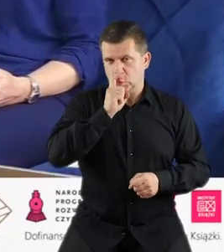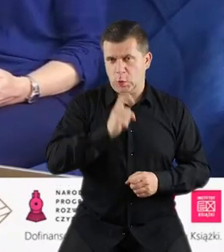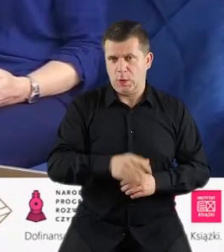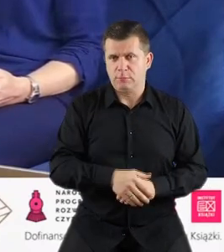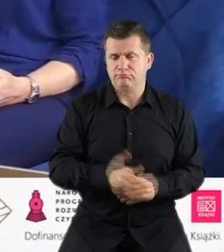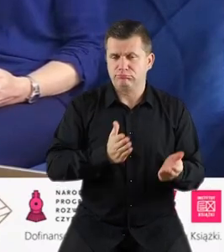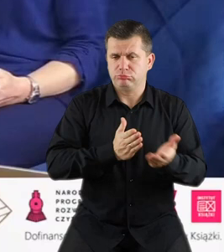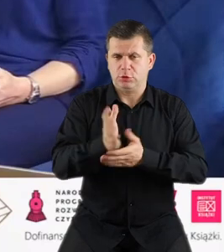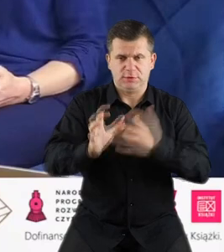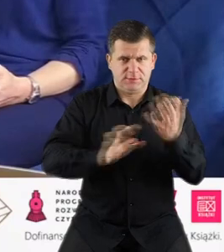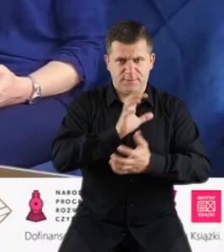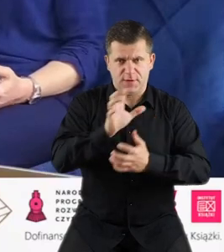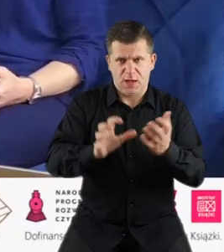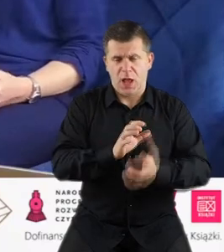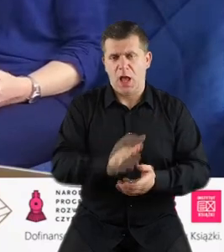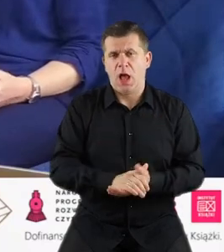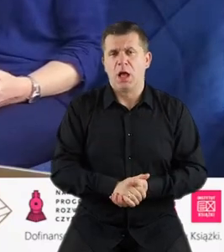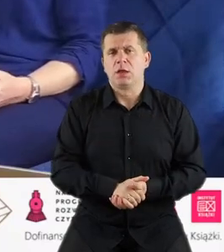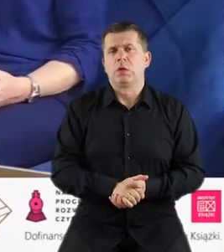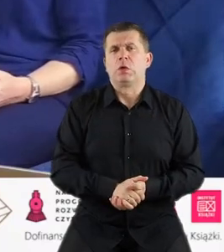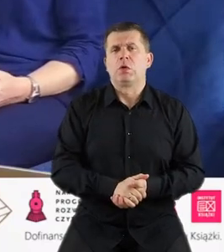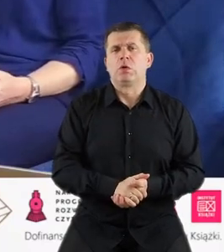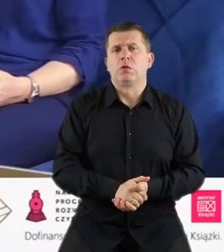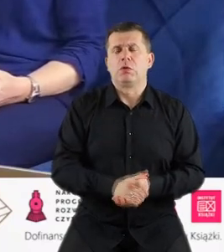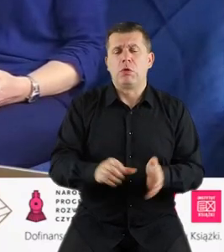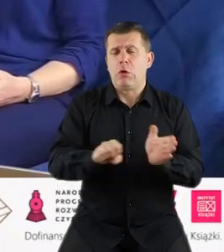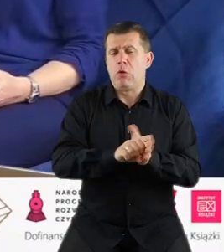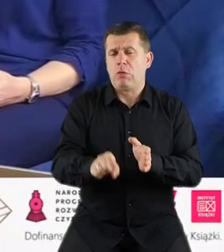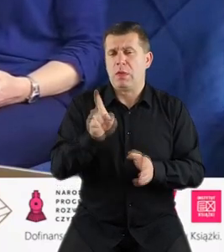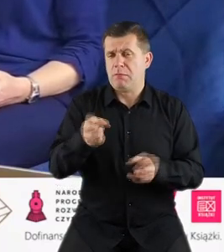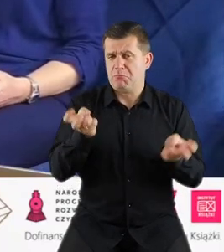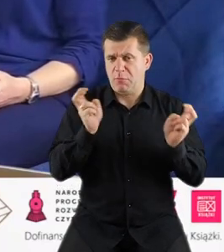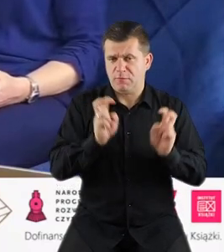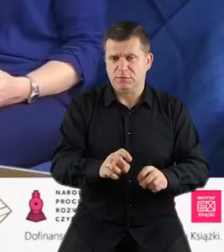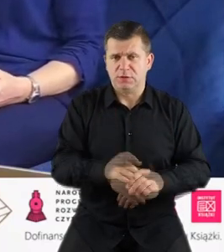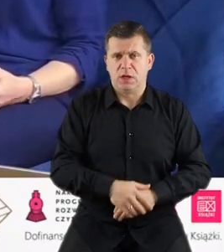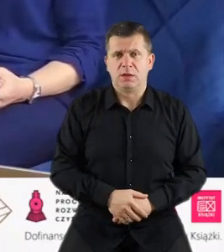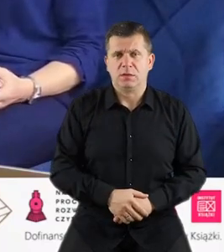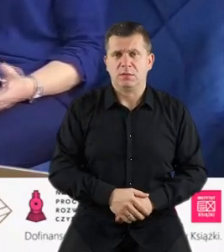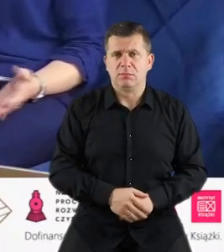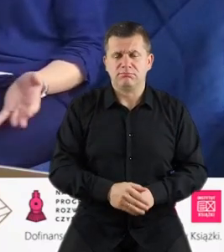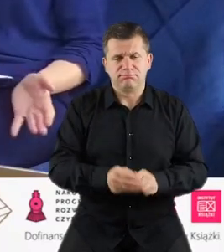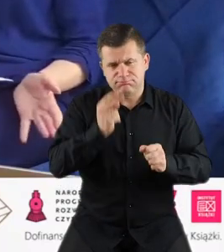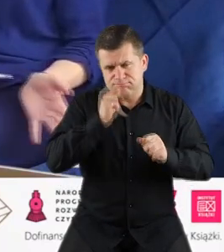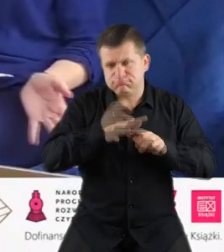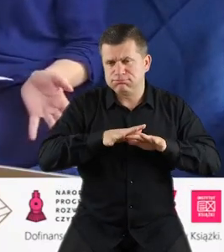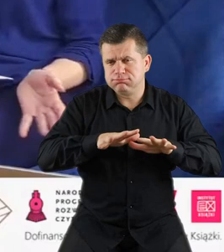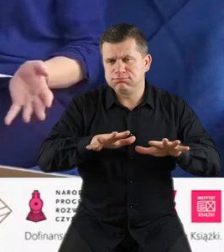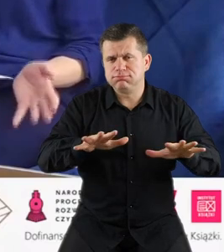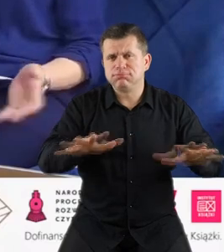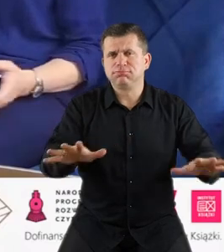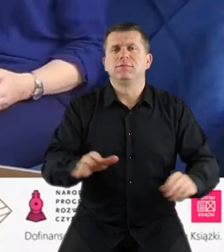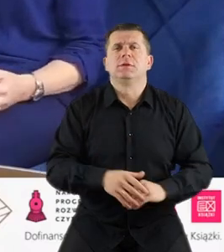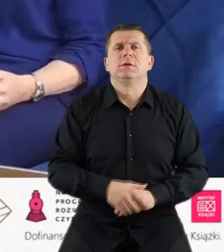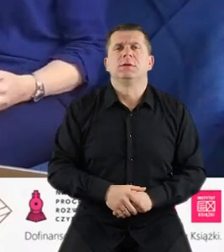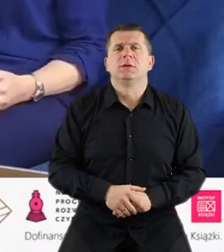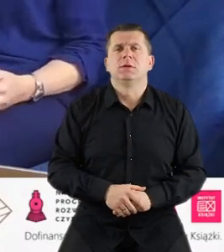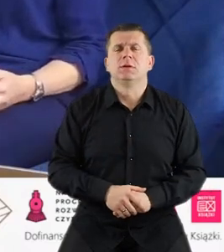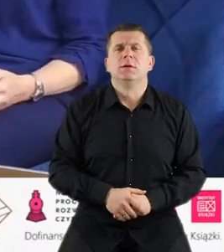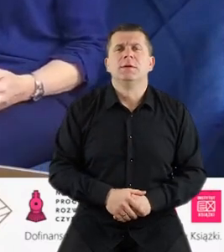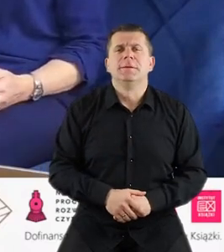które kroczy przez świat właściwie od momentu jego zarania, które szerzy się tak bezkreśnie